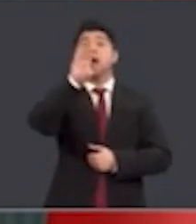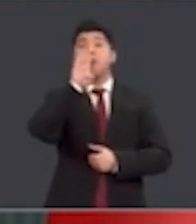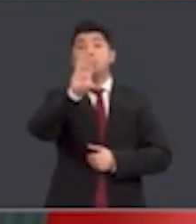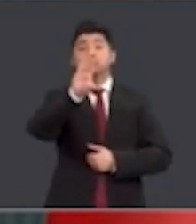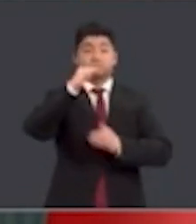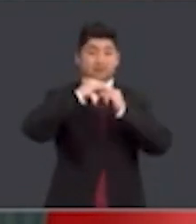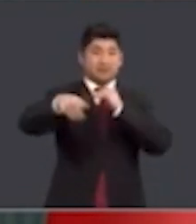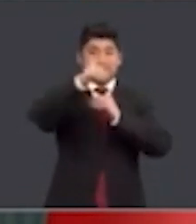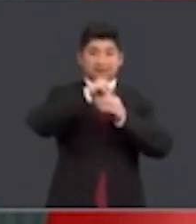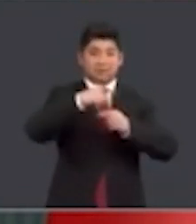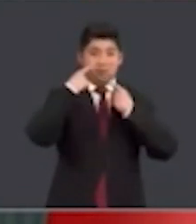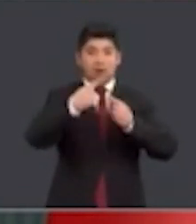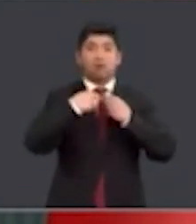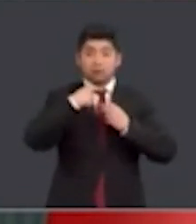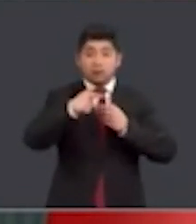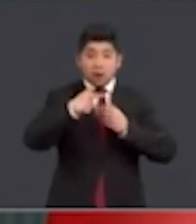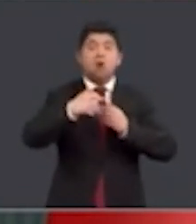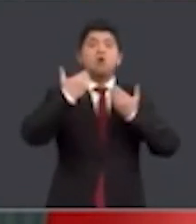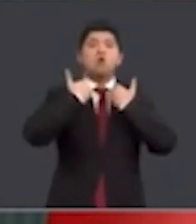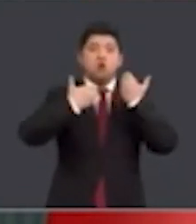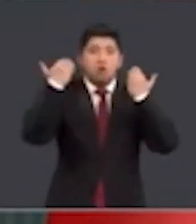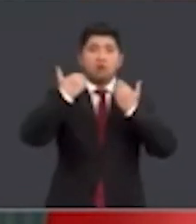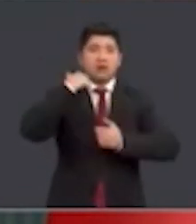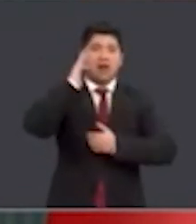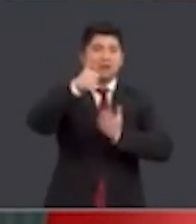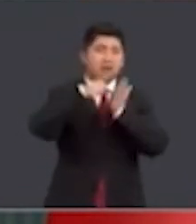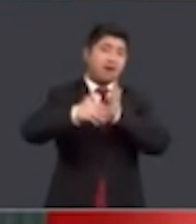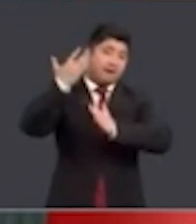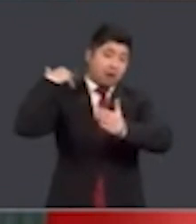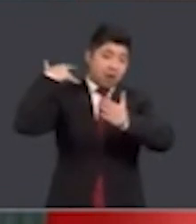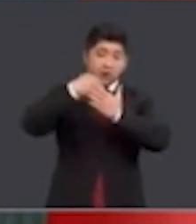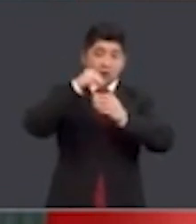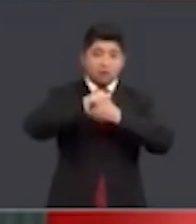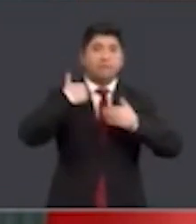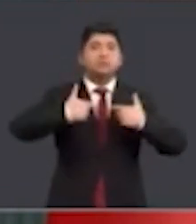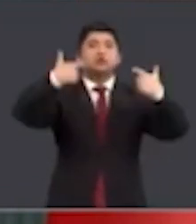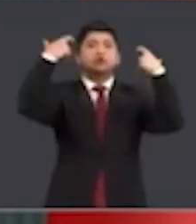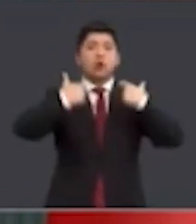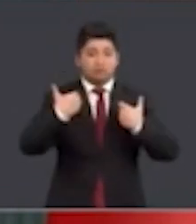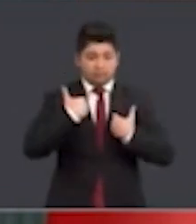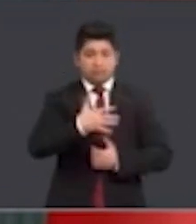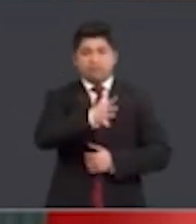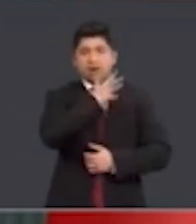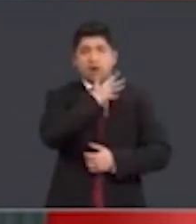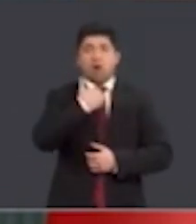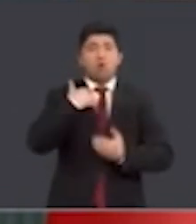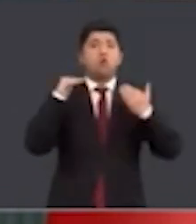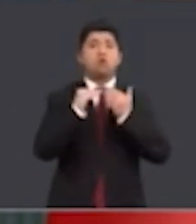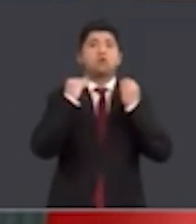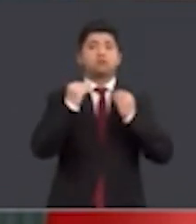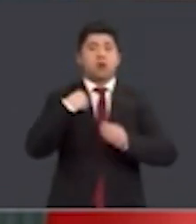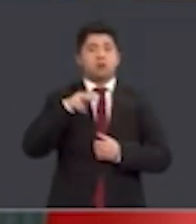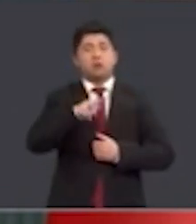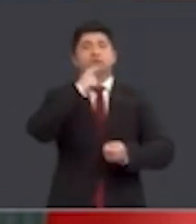milli iradeye, hukuka, medeniyetimizin ve tarihimizin üzerimize yüklediği sorumluluklara uygun